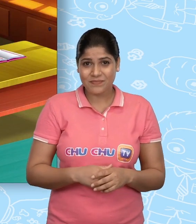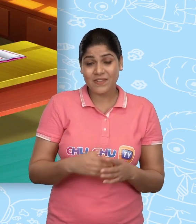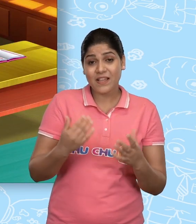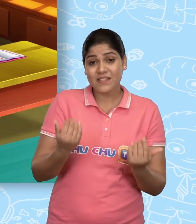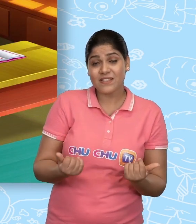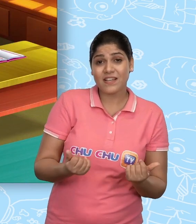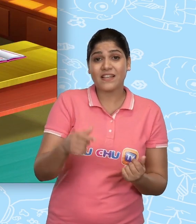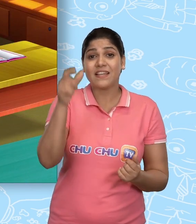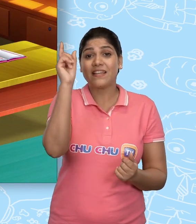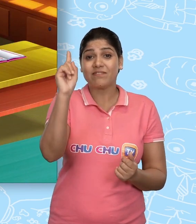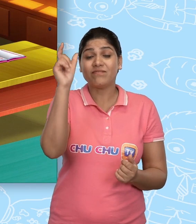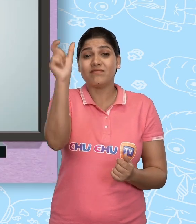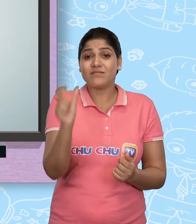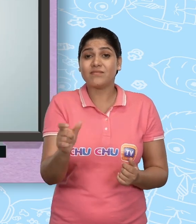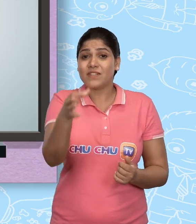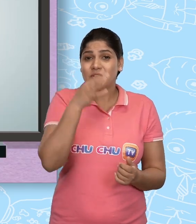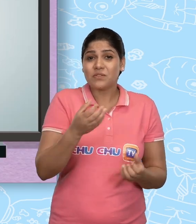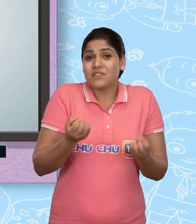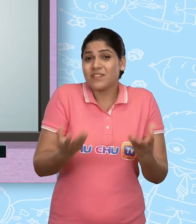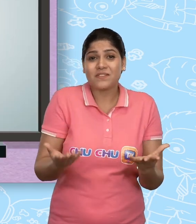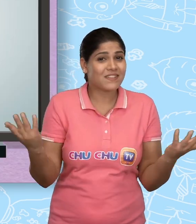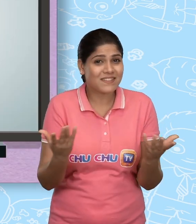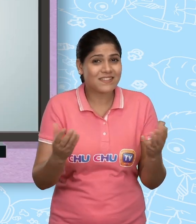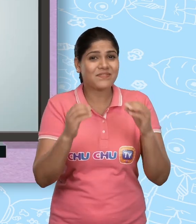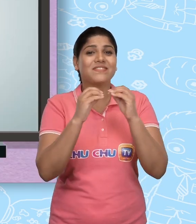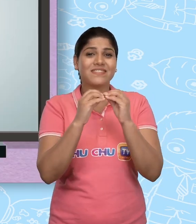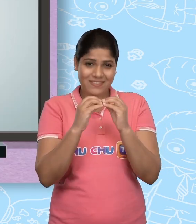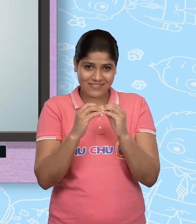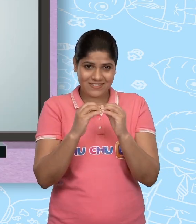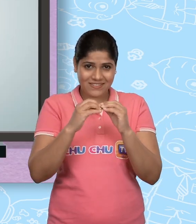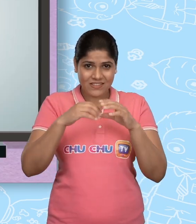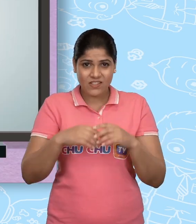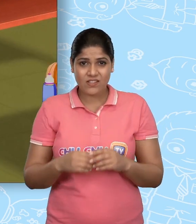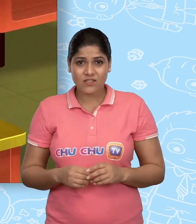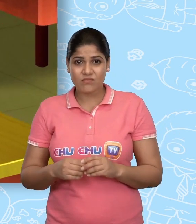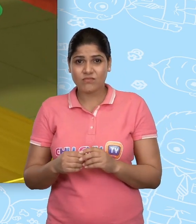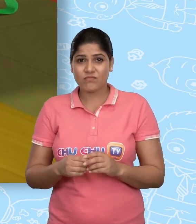अब मुझे एक वर्ड बताओ जो शुरू होता है लेटर बी से।